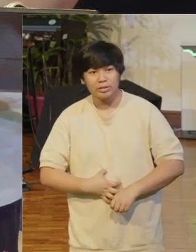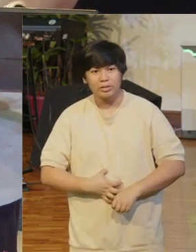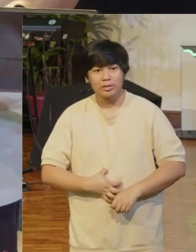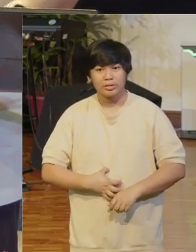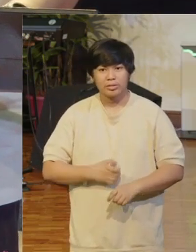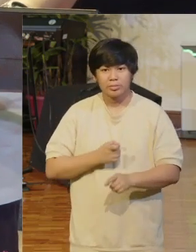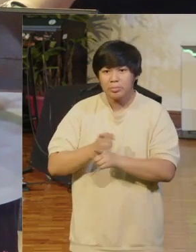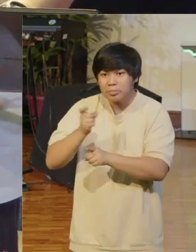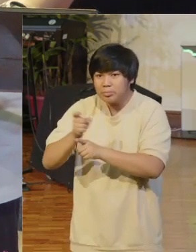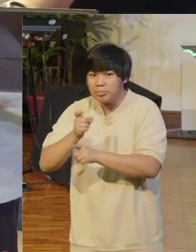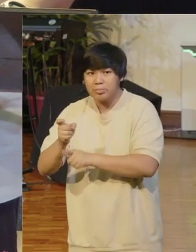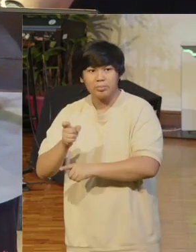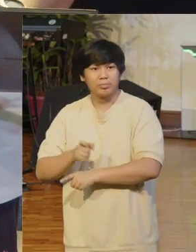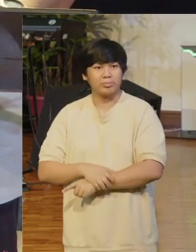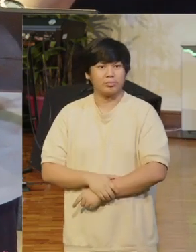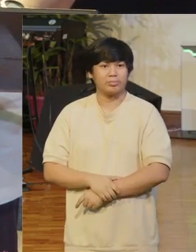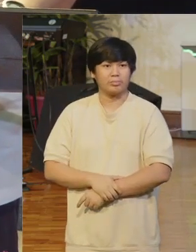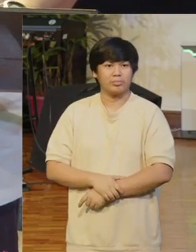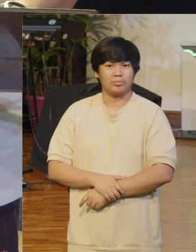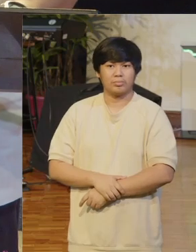Paghihirap ba?